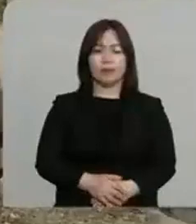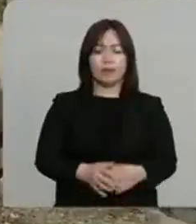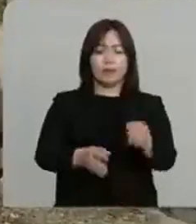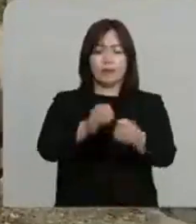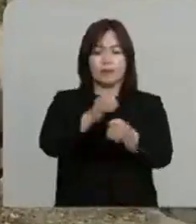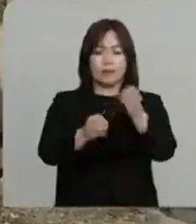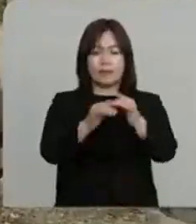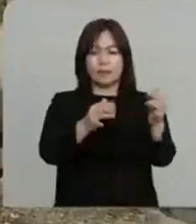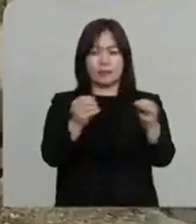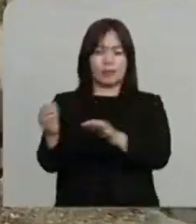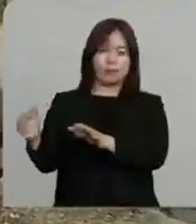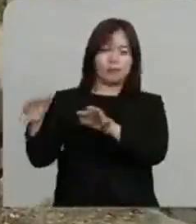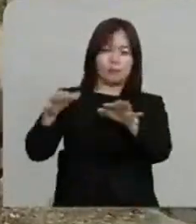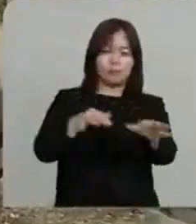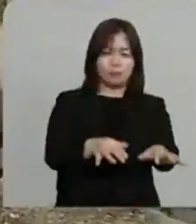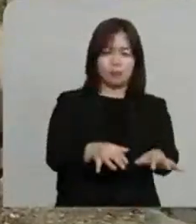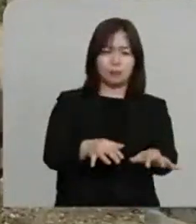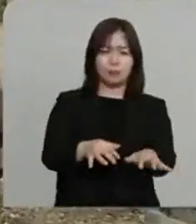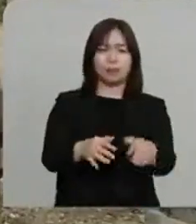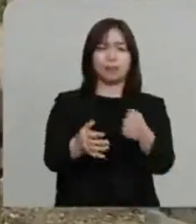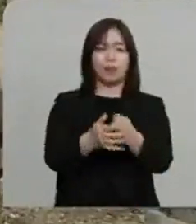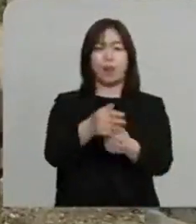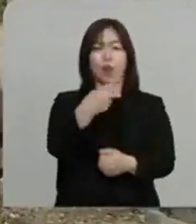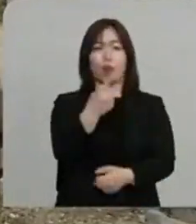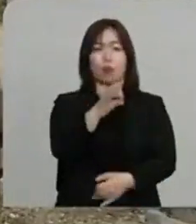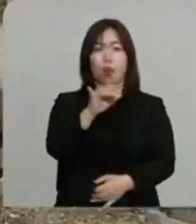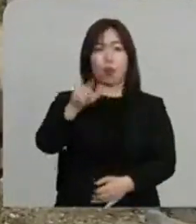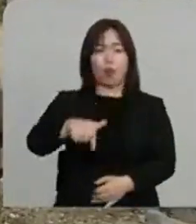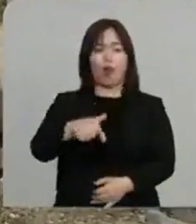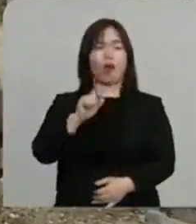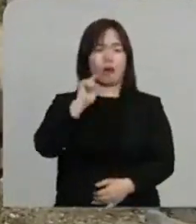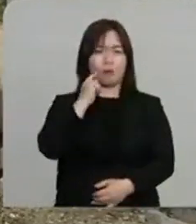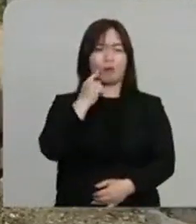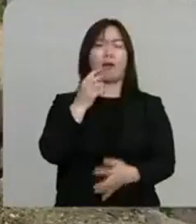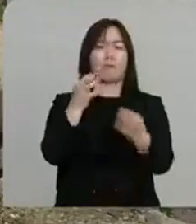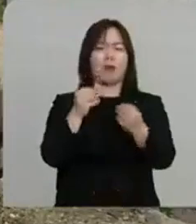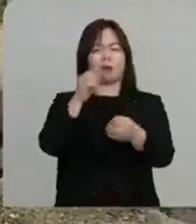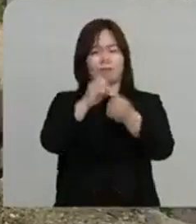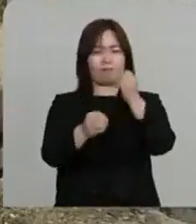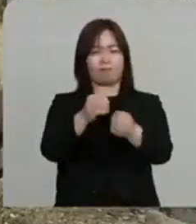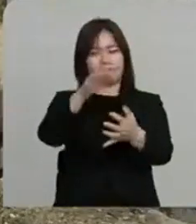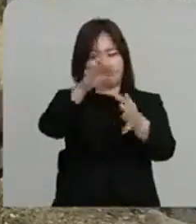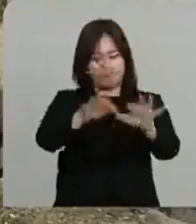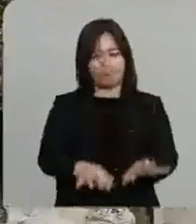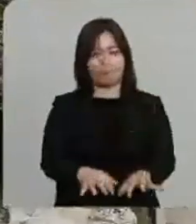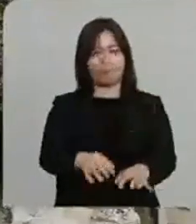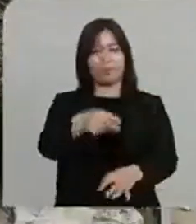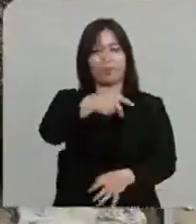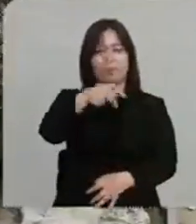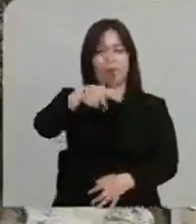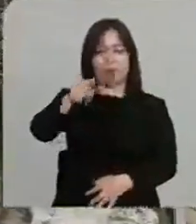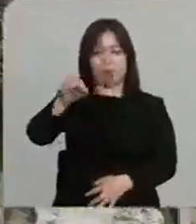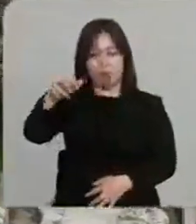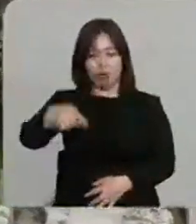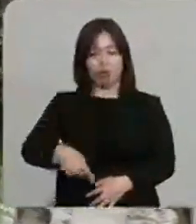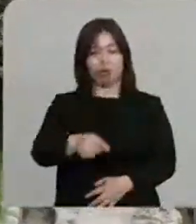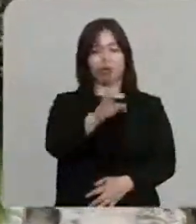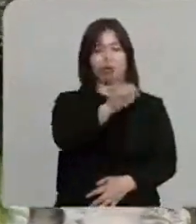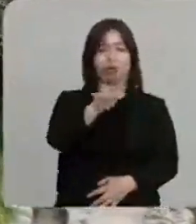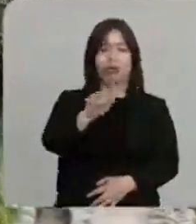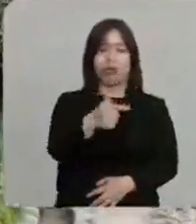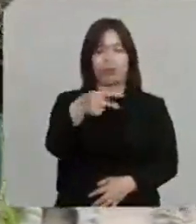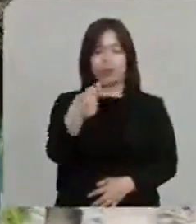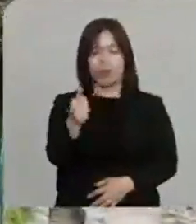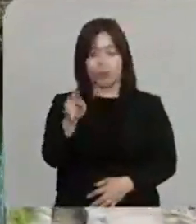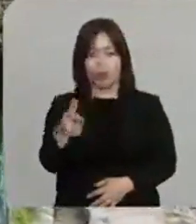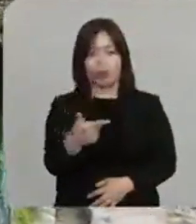시인들이 많이 찾아오셔서 동백을 많이 노래했습니다. 서정주 시인이랄까, 안도현 시인,